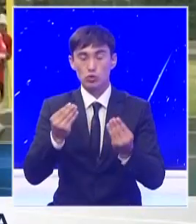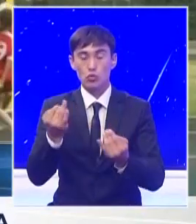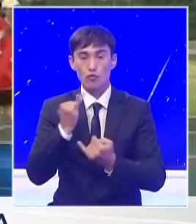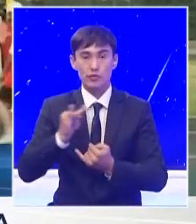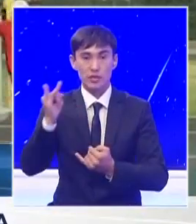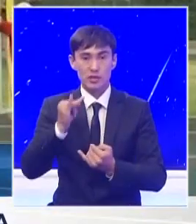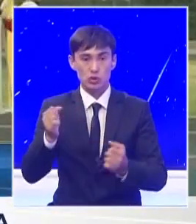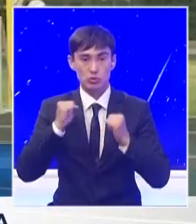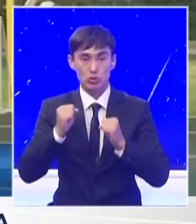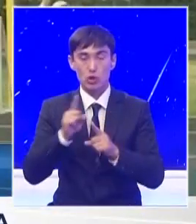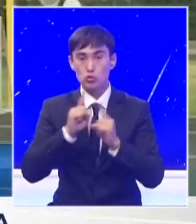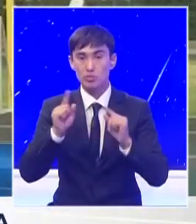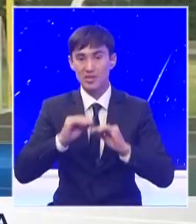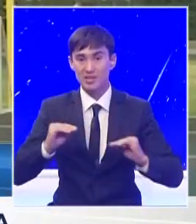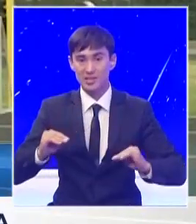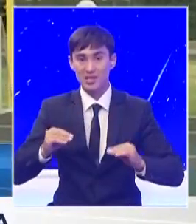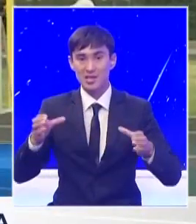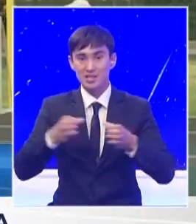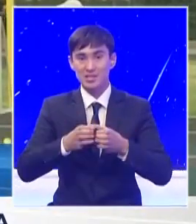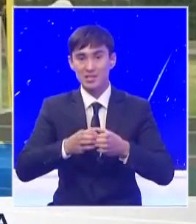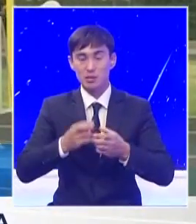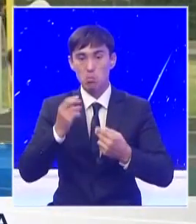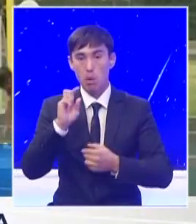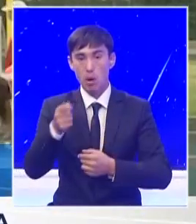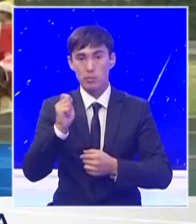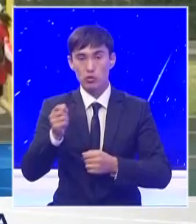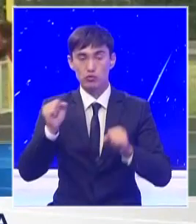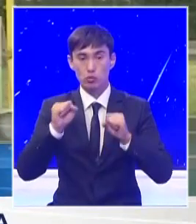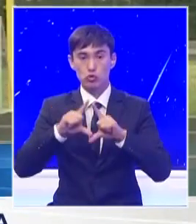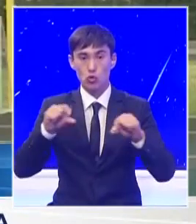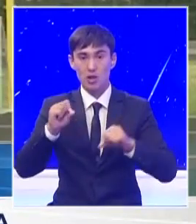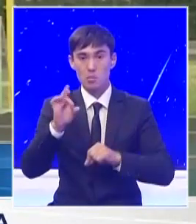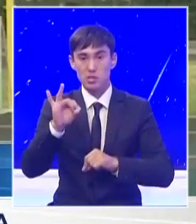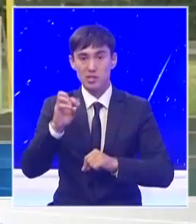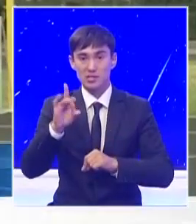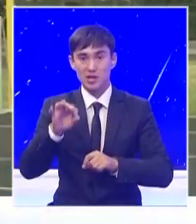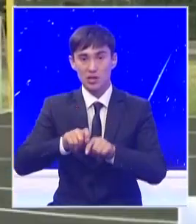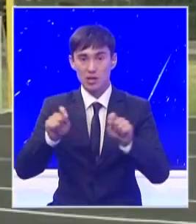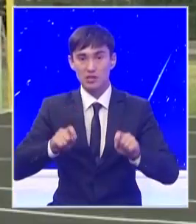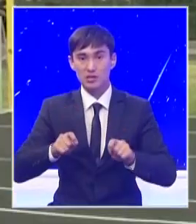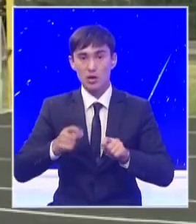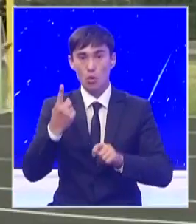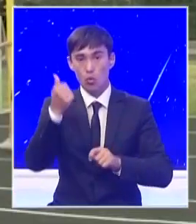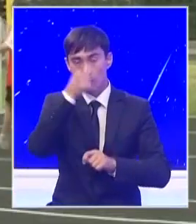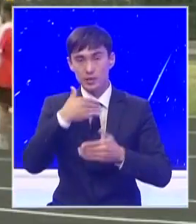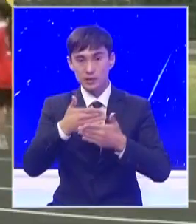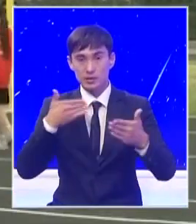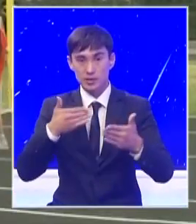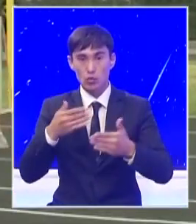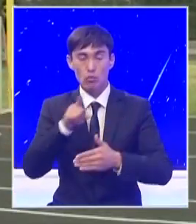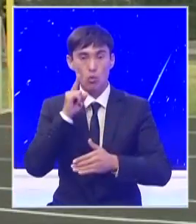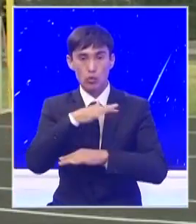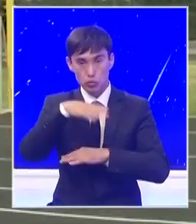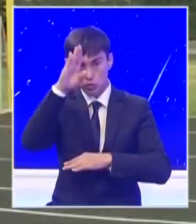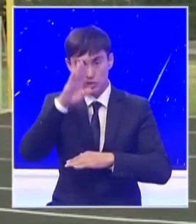увлекательный спорт, особенно для детей. Секция по бадминтону в спортшколе Еңбекшіқазақского района была открыта 1,5 года назад. У нас много юношей